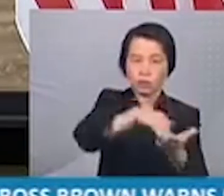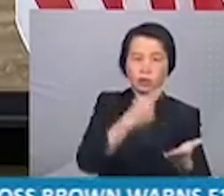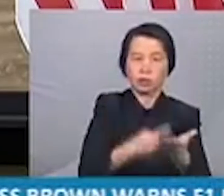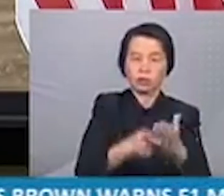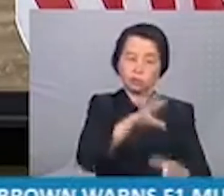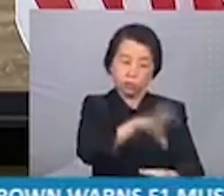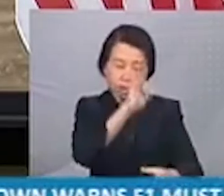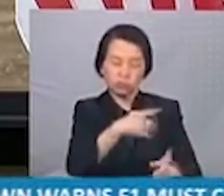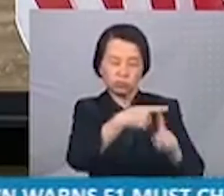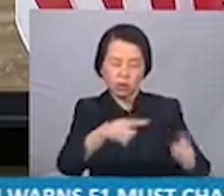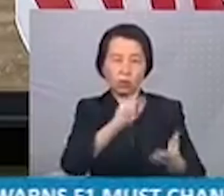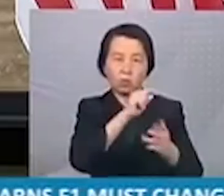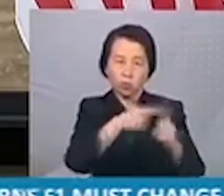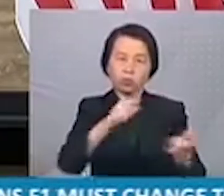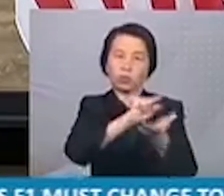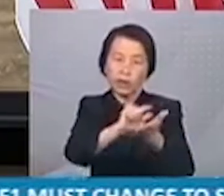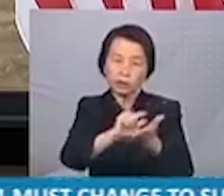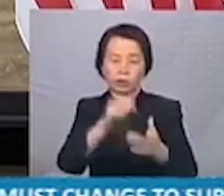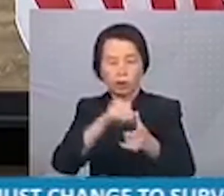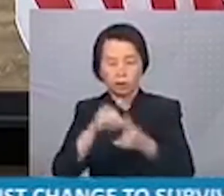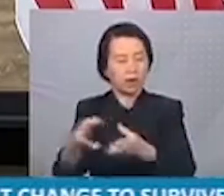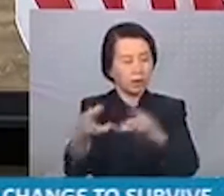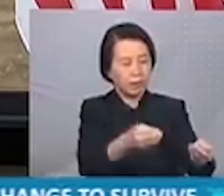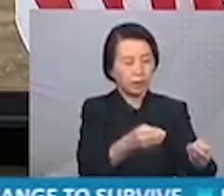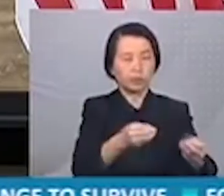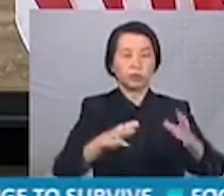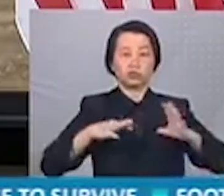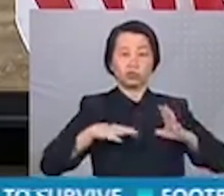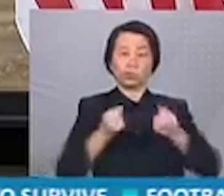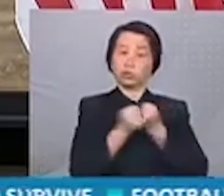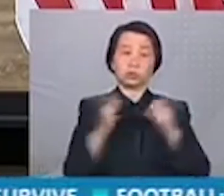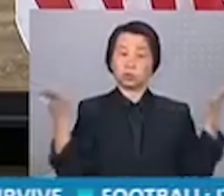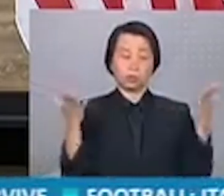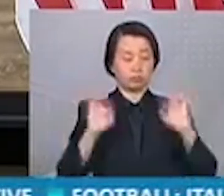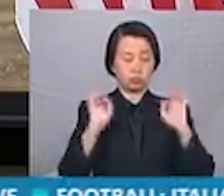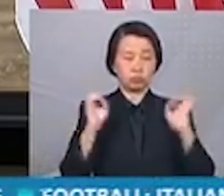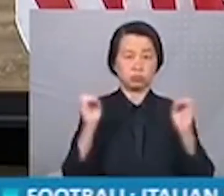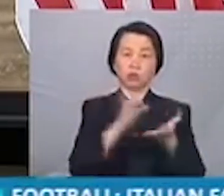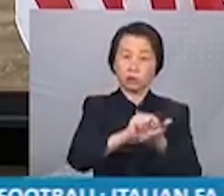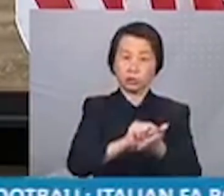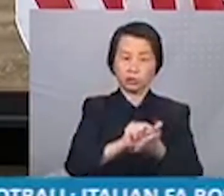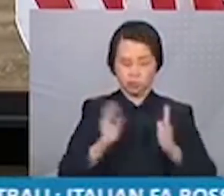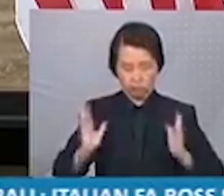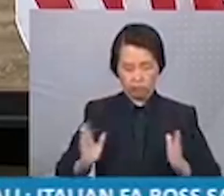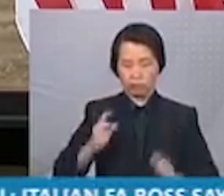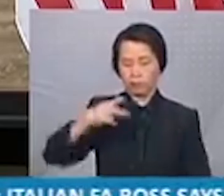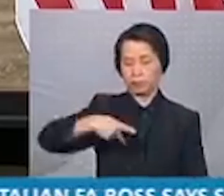pemotongan gaji dan pemberian cuti tanpa gaji dalam tempoh pipi